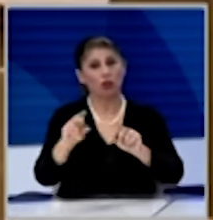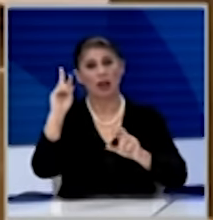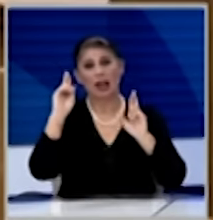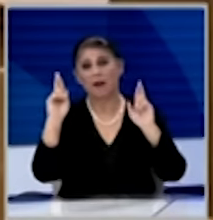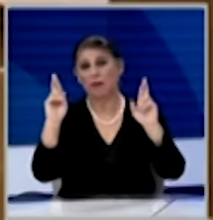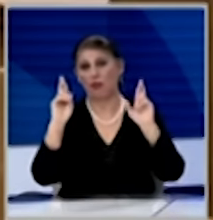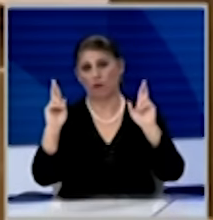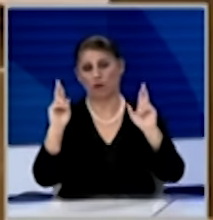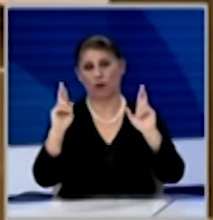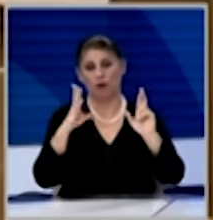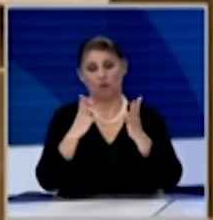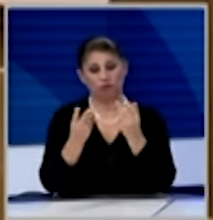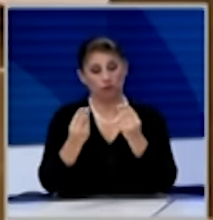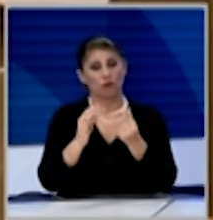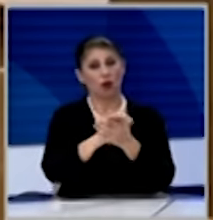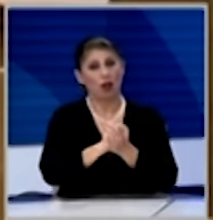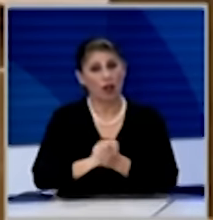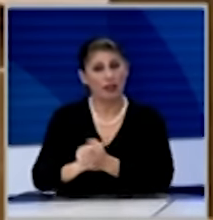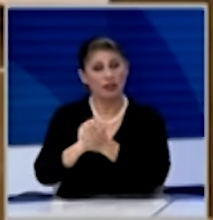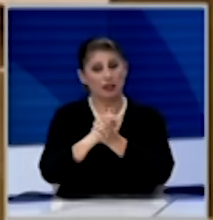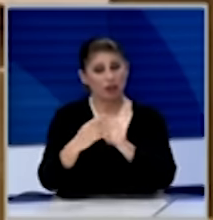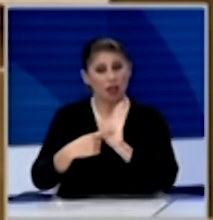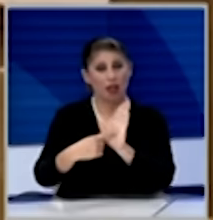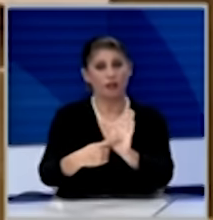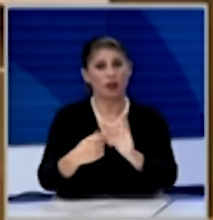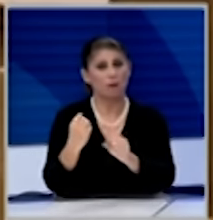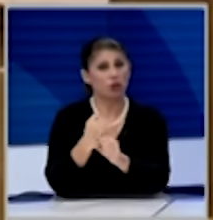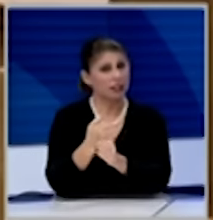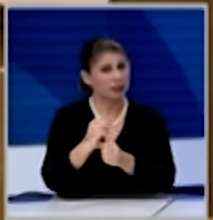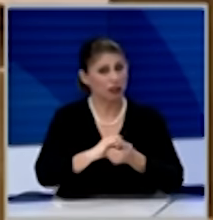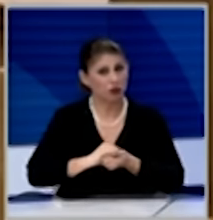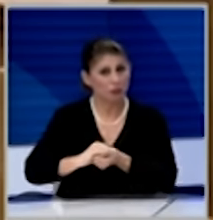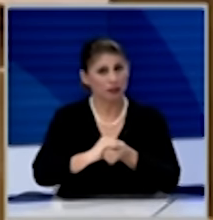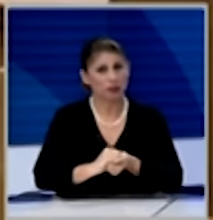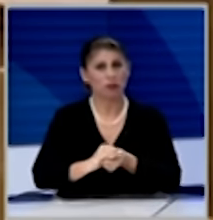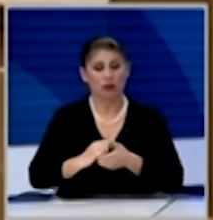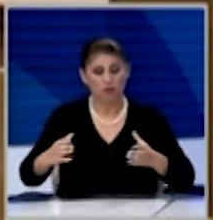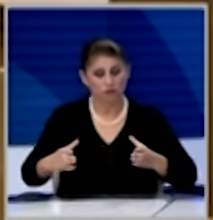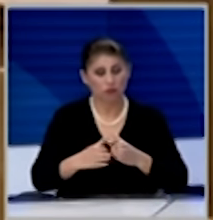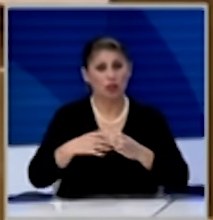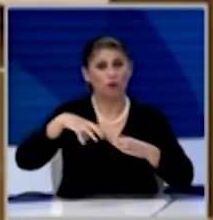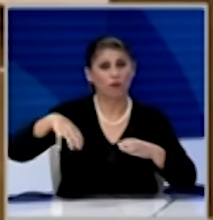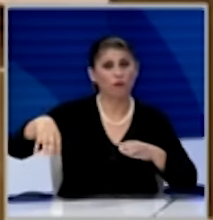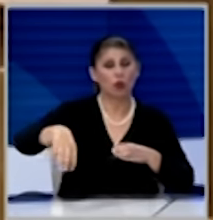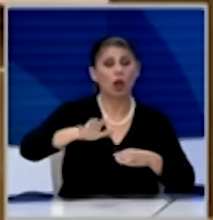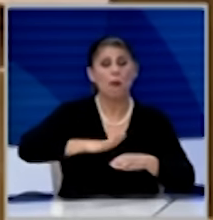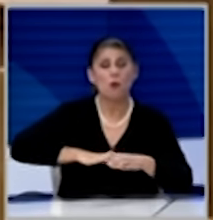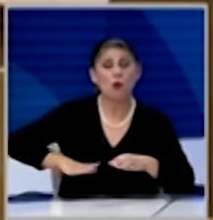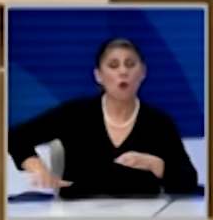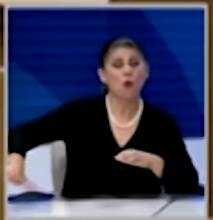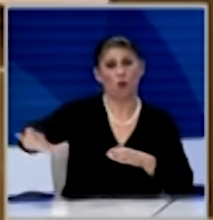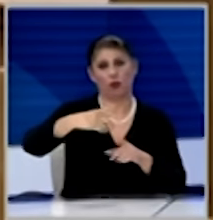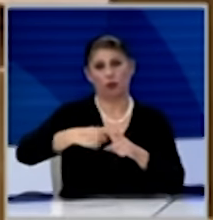ελπιδοφόρα η αλληλεγγύη που εκδηλώθηκε από εργατικά σωματεία μαζικούς φορείς από όλη τη